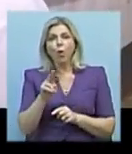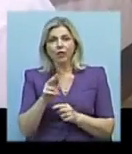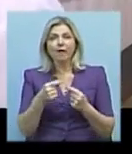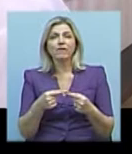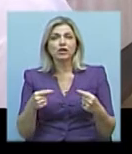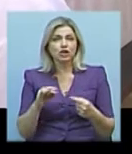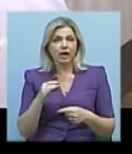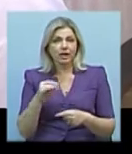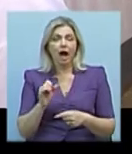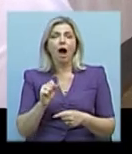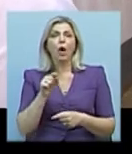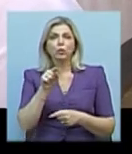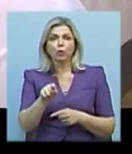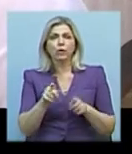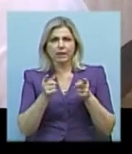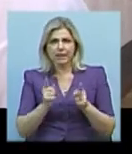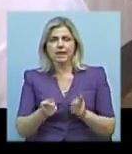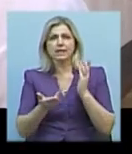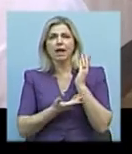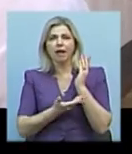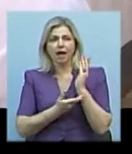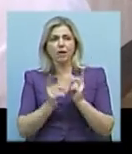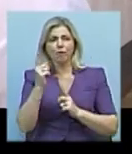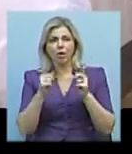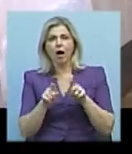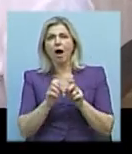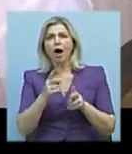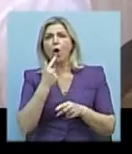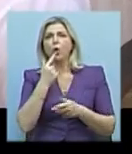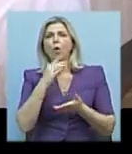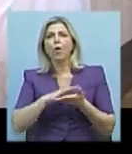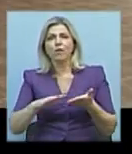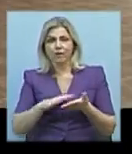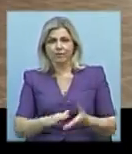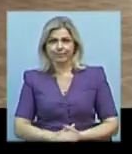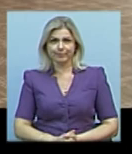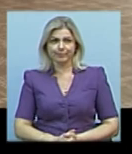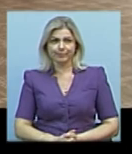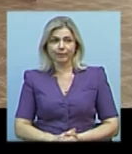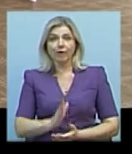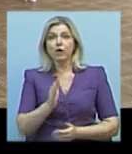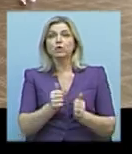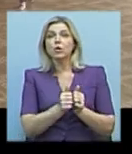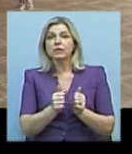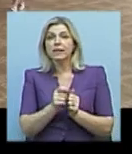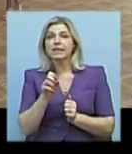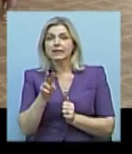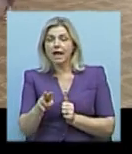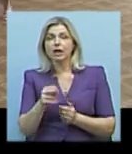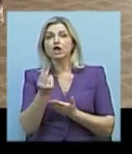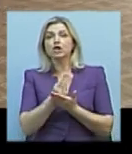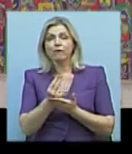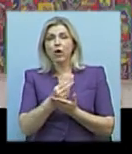накладено дійсно гілля кислотрофовий, ми кроваві, бо все ж таки ми нищимо природу. У сусідньому залі живопис